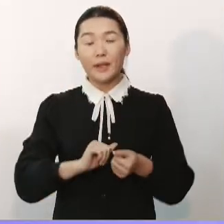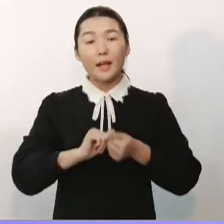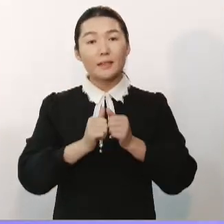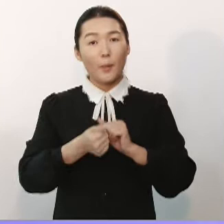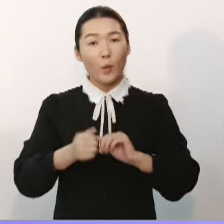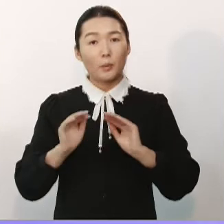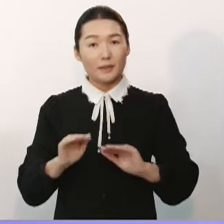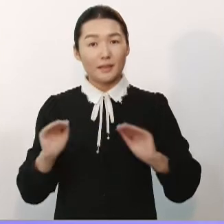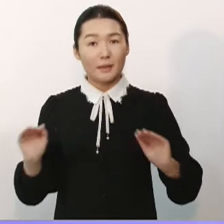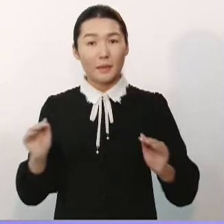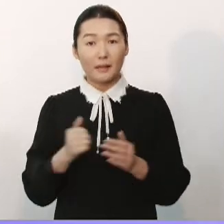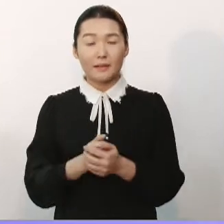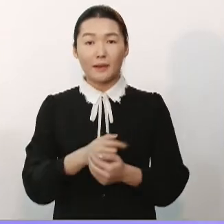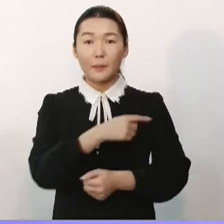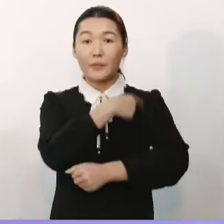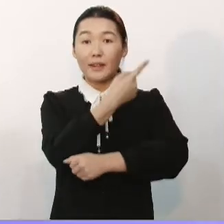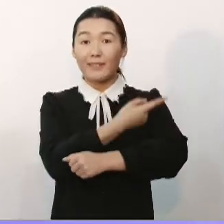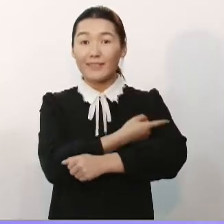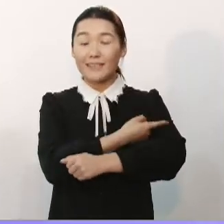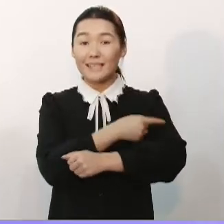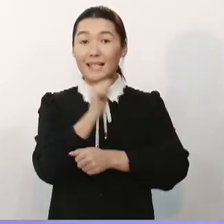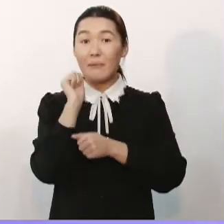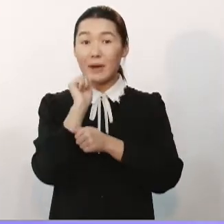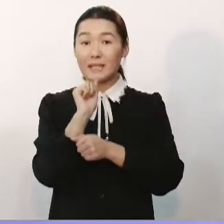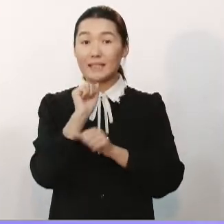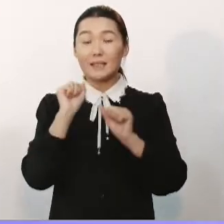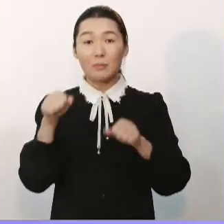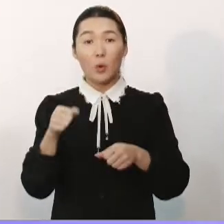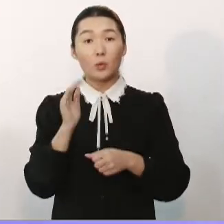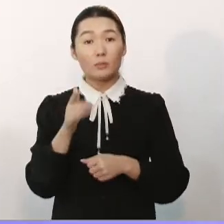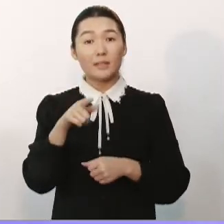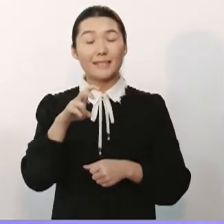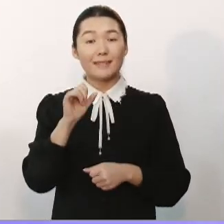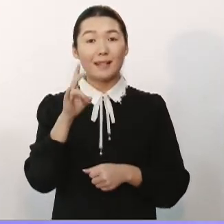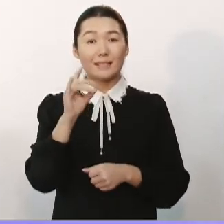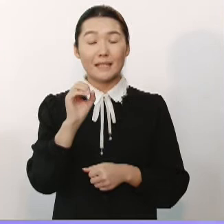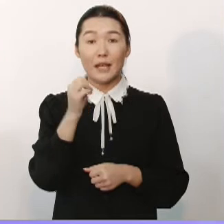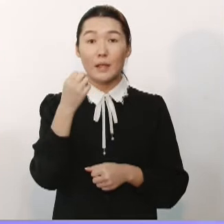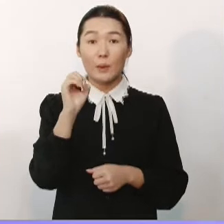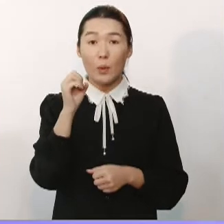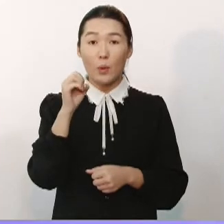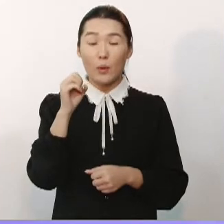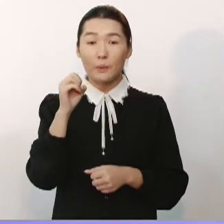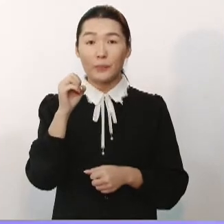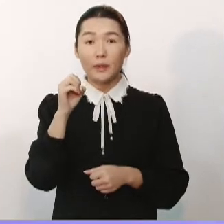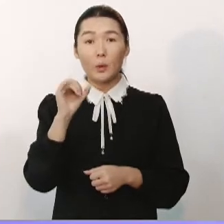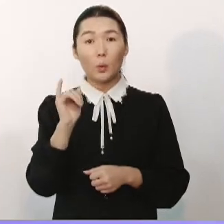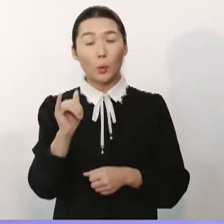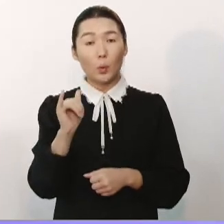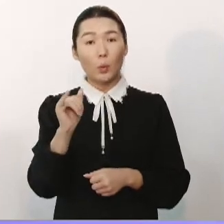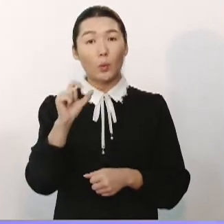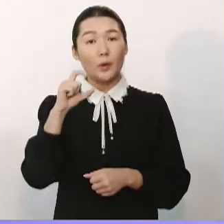Запомните, ребята, в сильной позиции могут быть гласные ё, ы, у,